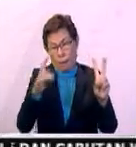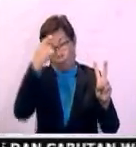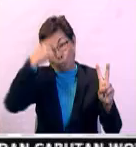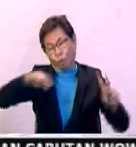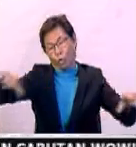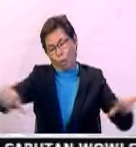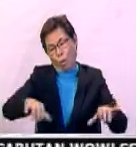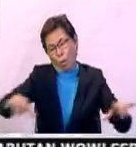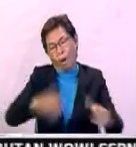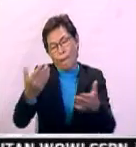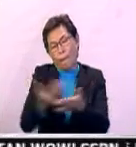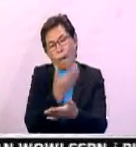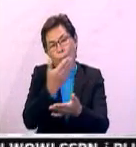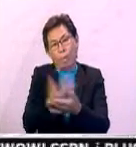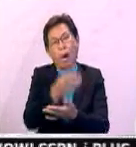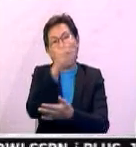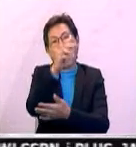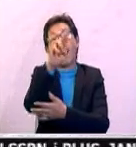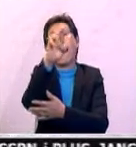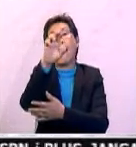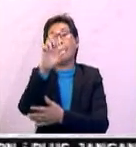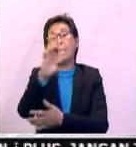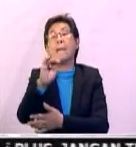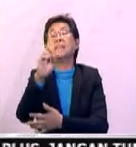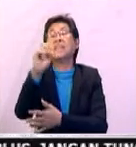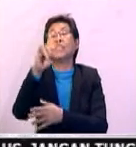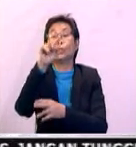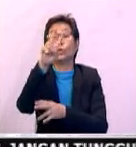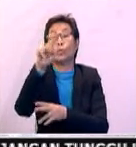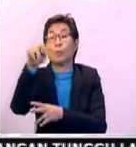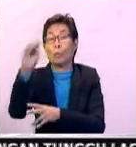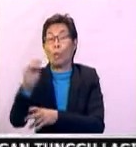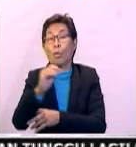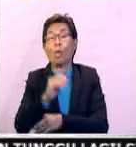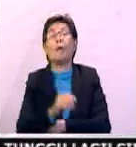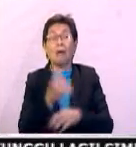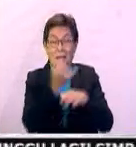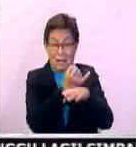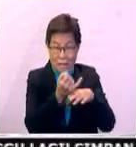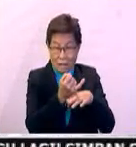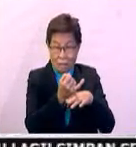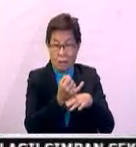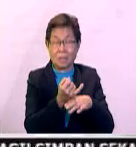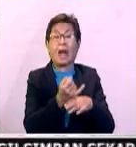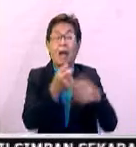bagi pelaksanaan pembaharuan MESI 2.0 selain memastikan industri